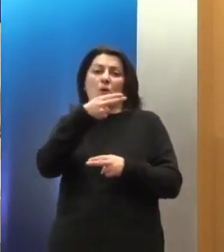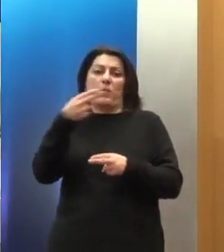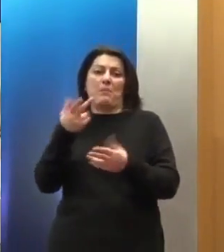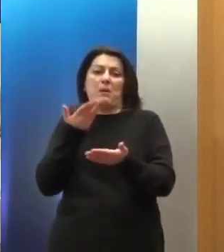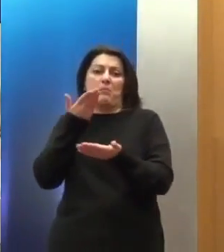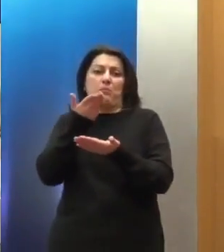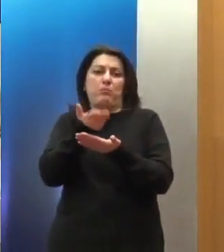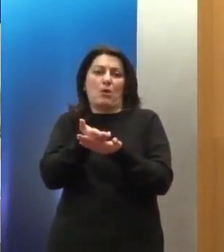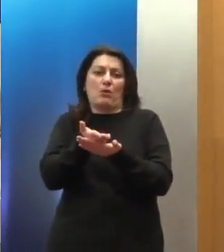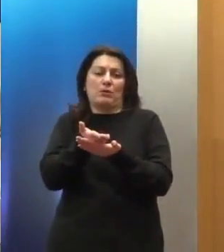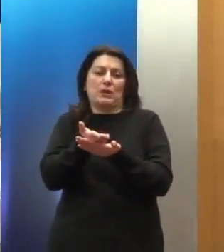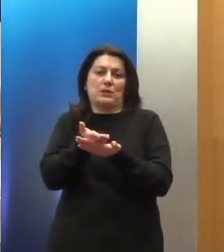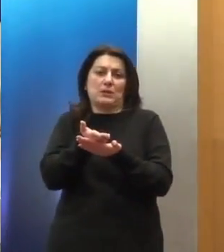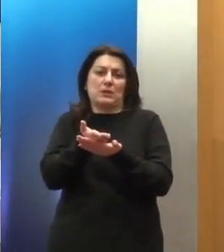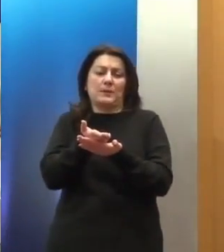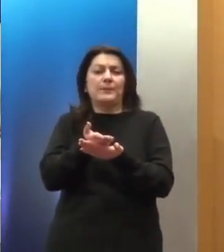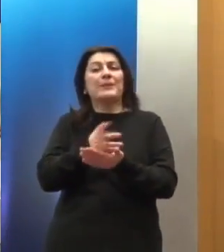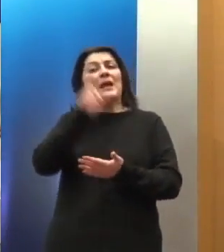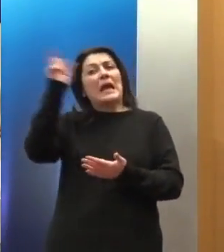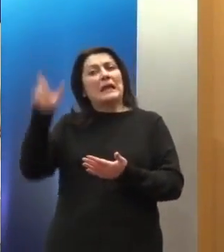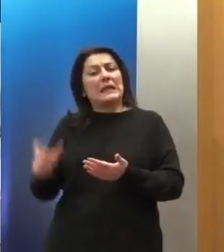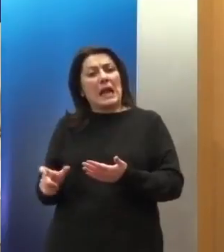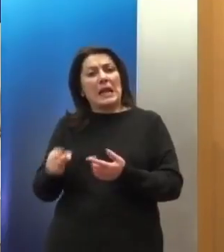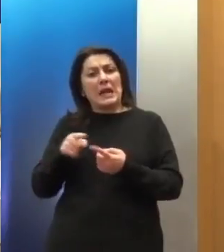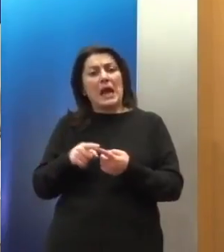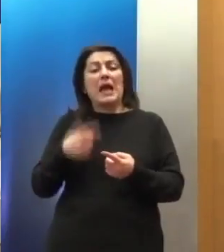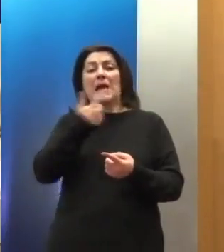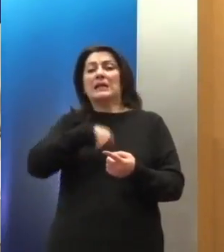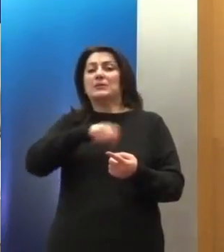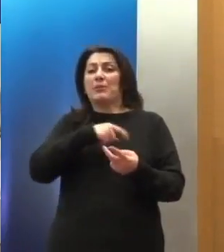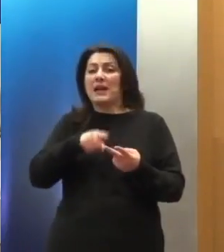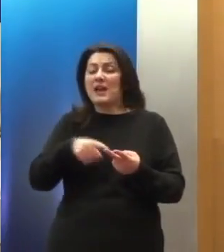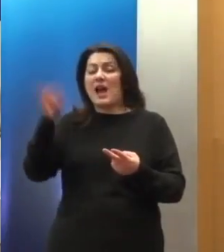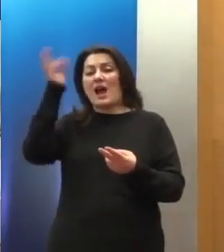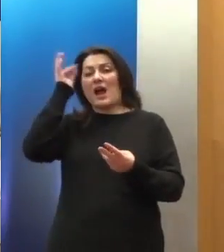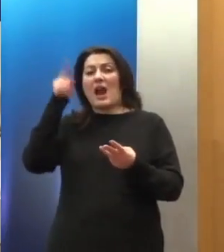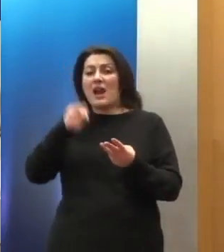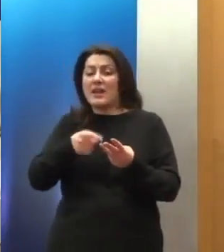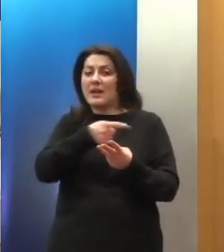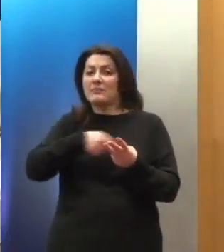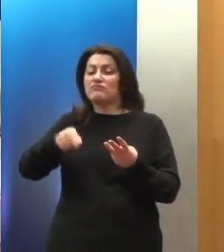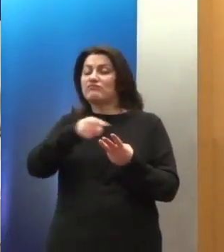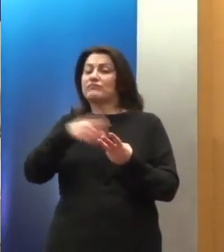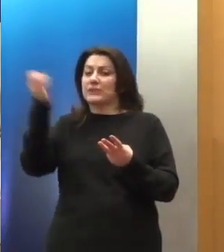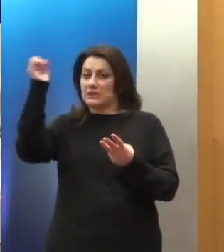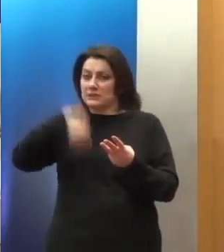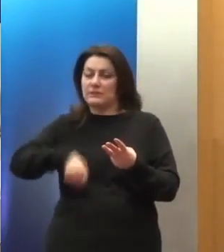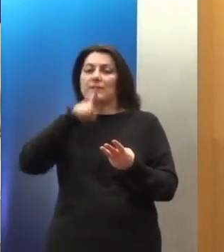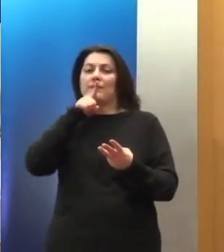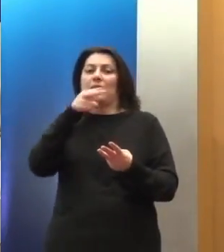την πλευρά και της Ιταλίας και της Ισπανίας και της Γαλλίας που έχουν σύμφωνη γνώμη πάνω σε